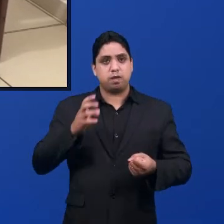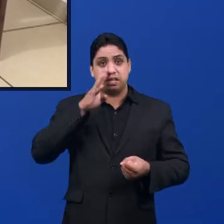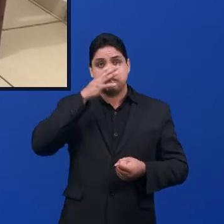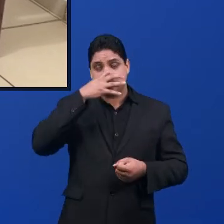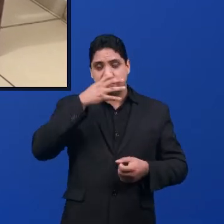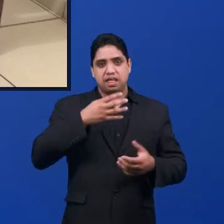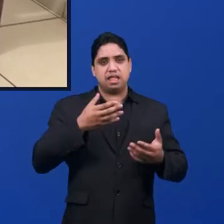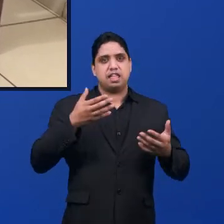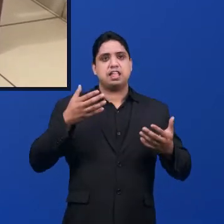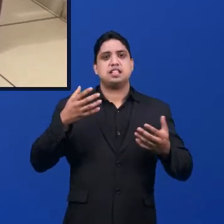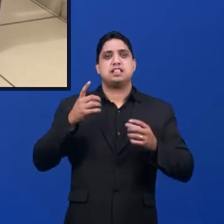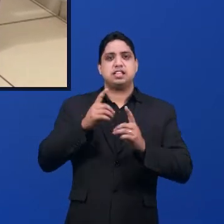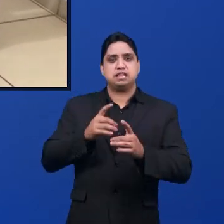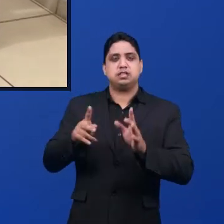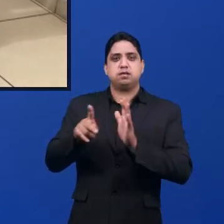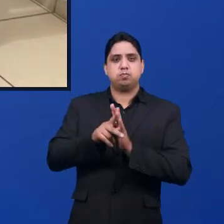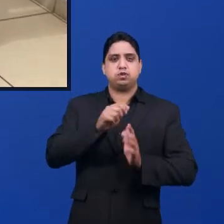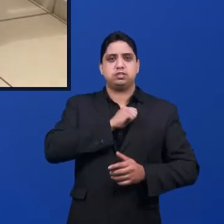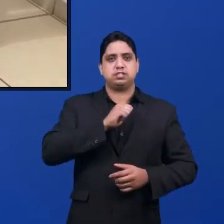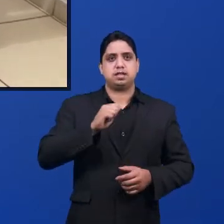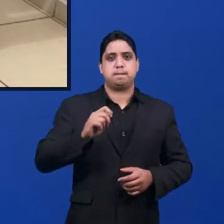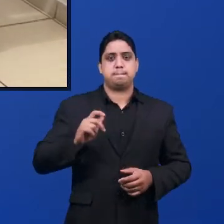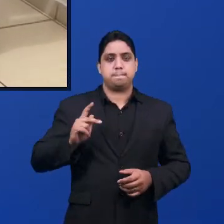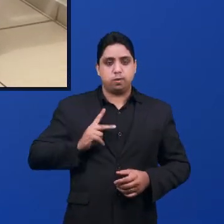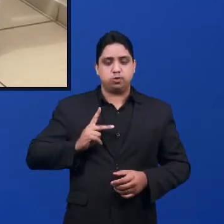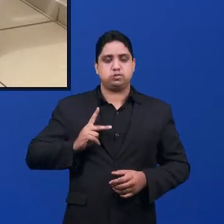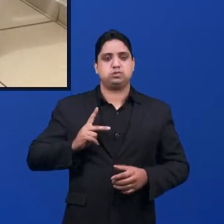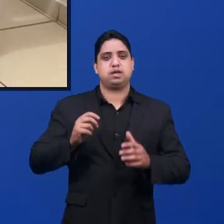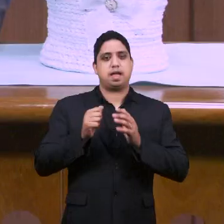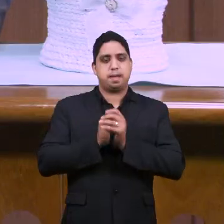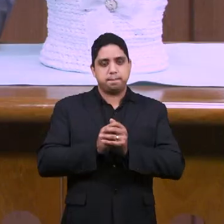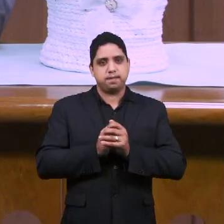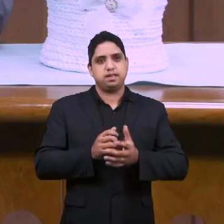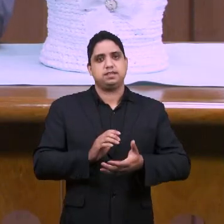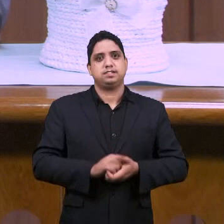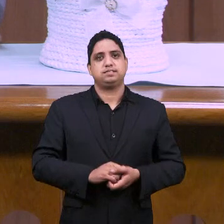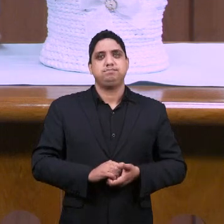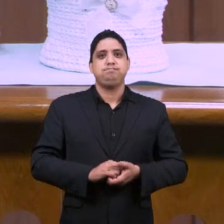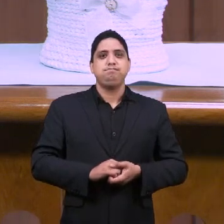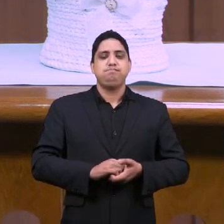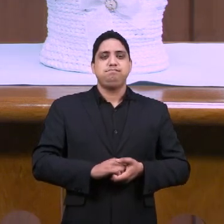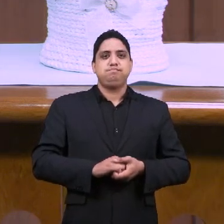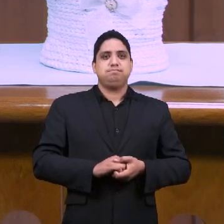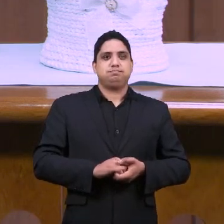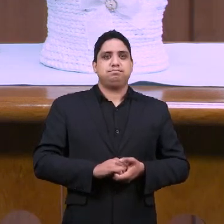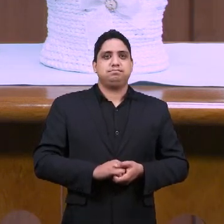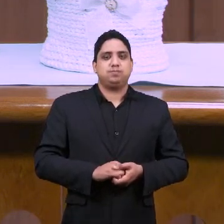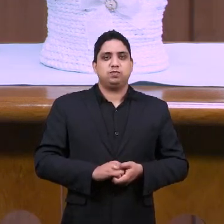ou enseignement? L'Église nos jours doit persévérer. Elle doit persévérer dans la doctrine des apôtres.